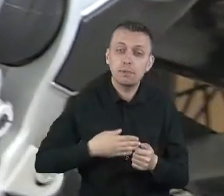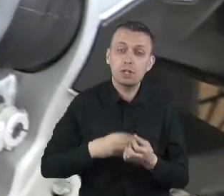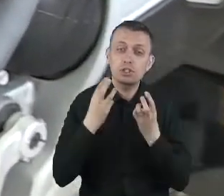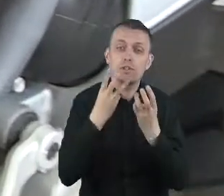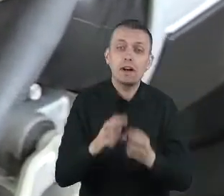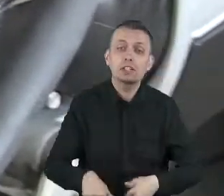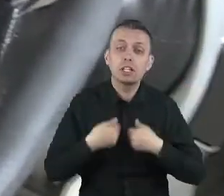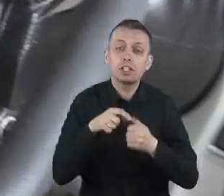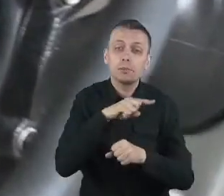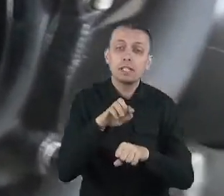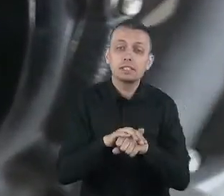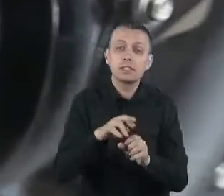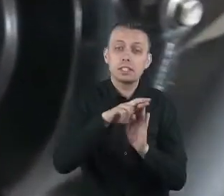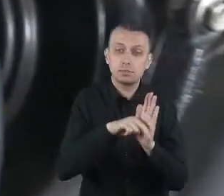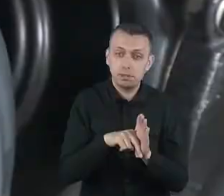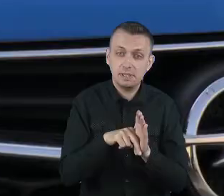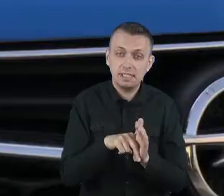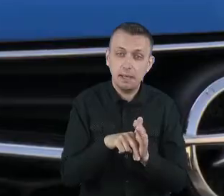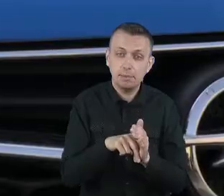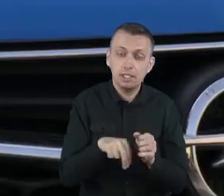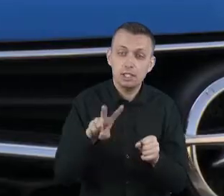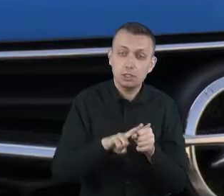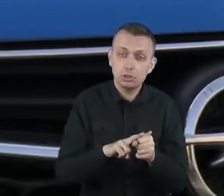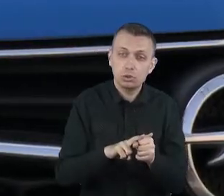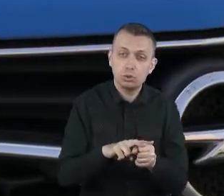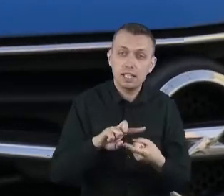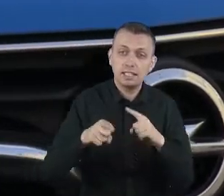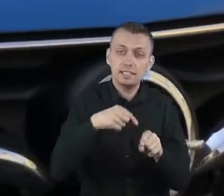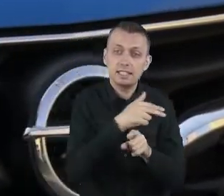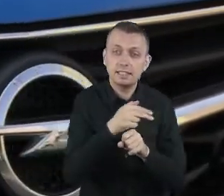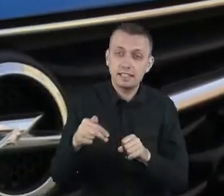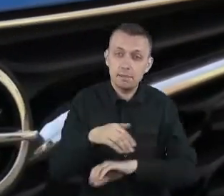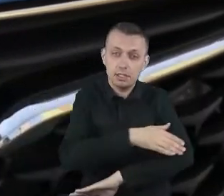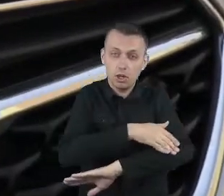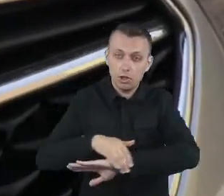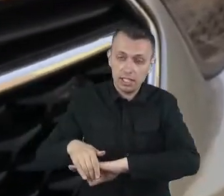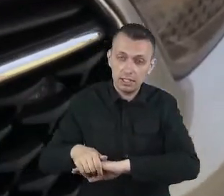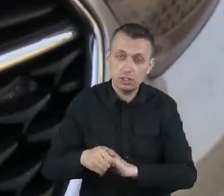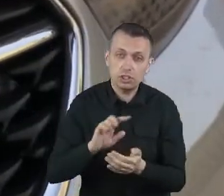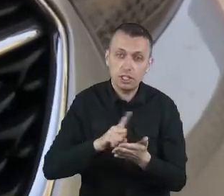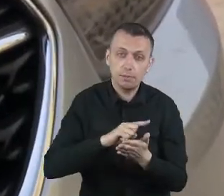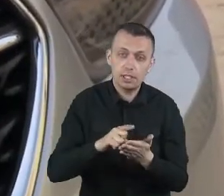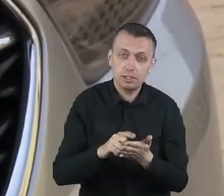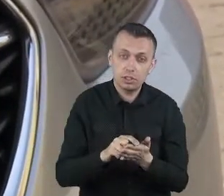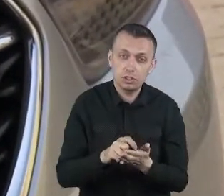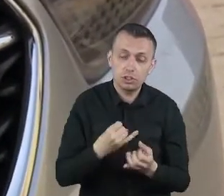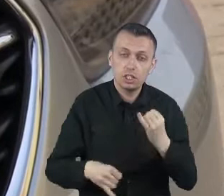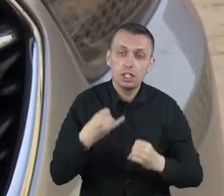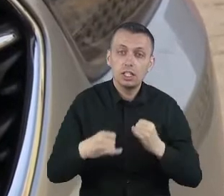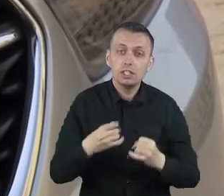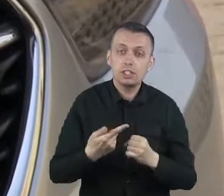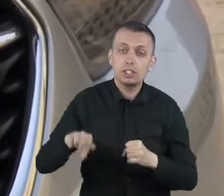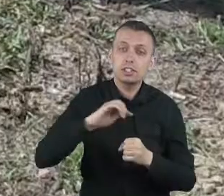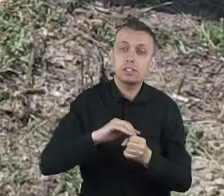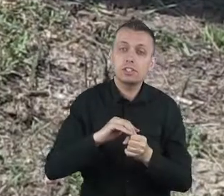jednak, by była zgodna z przepisami, zwłaszcza tymi, które dotyczą ograniczeń prędkości. Jej niedostosowanie do warunków panujących na drodze jest jedną